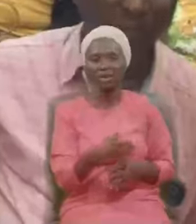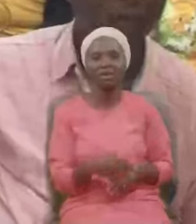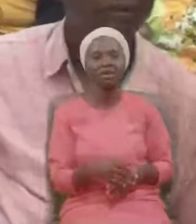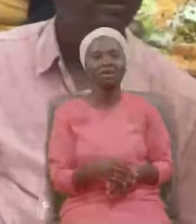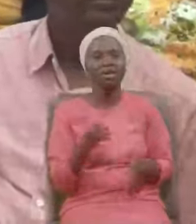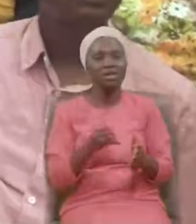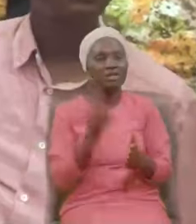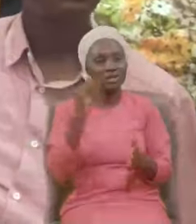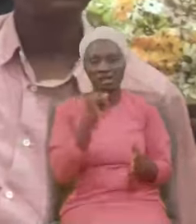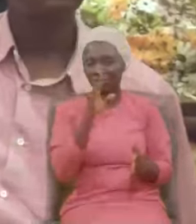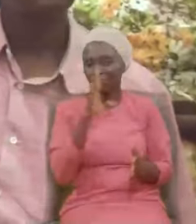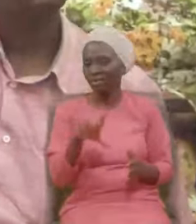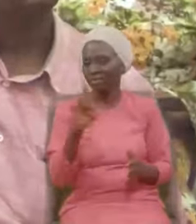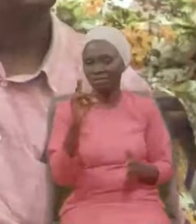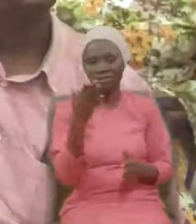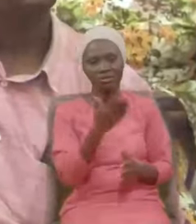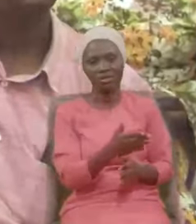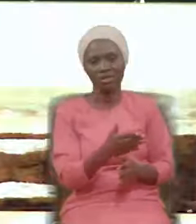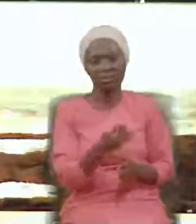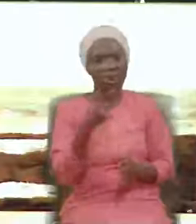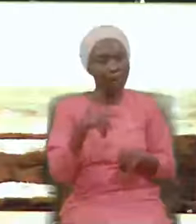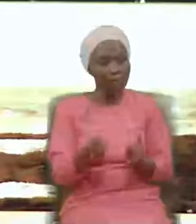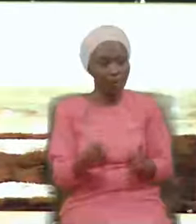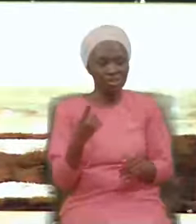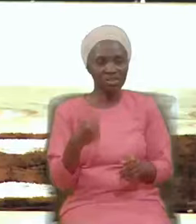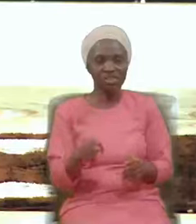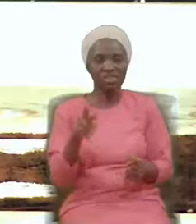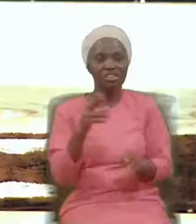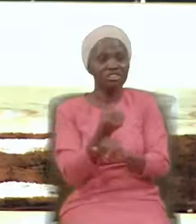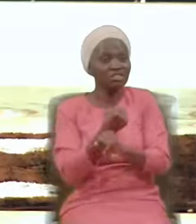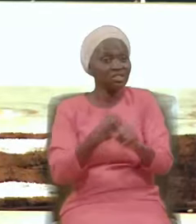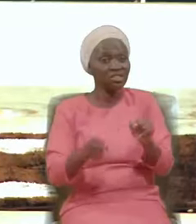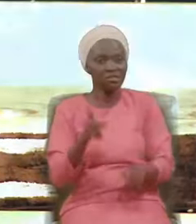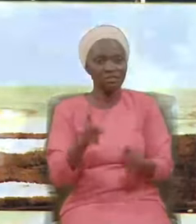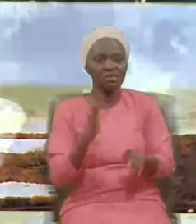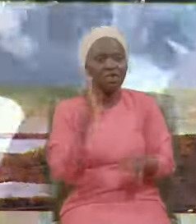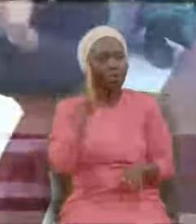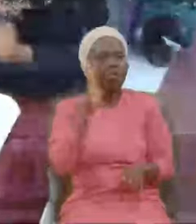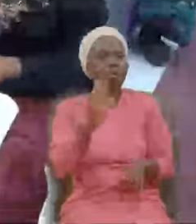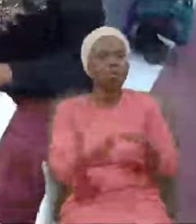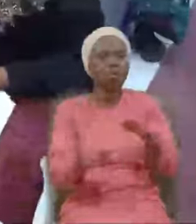Nul ne s'y rencontrera. Les délivrés y marcheront.